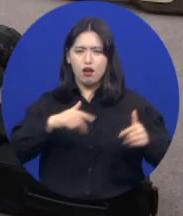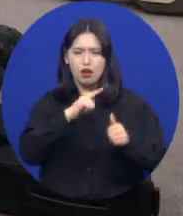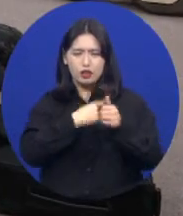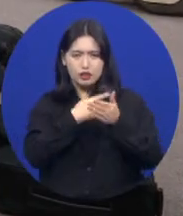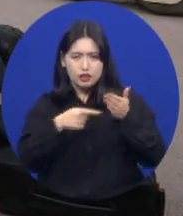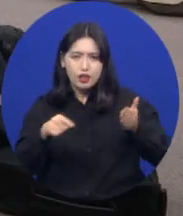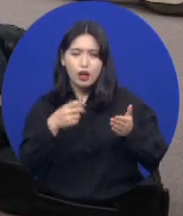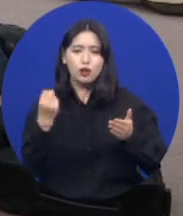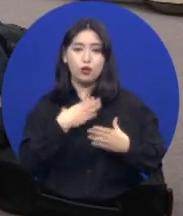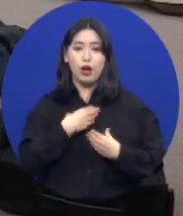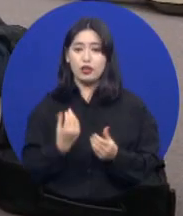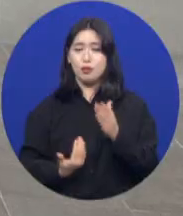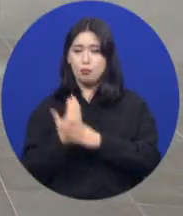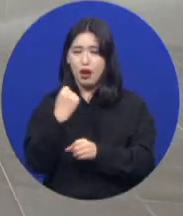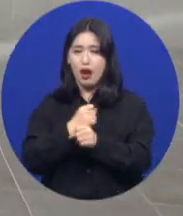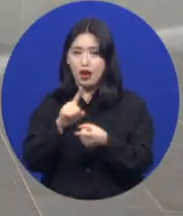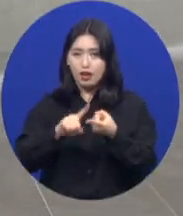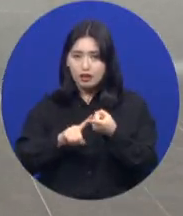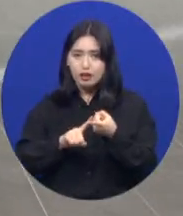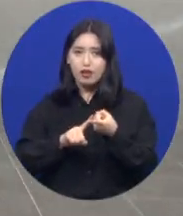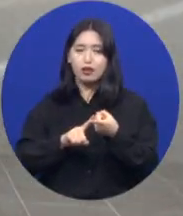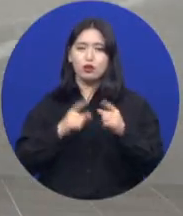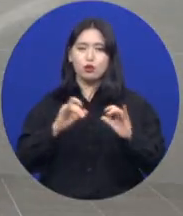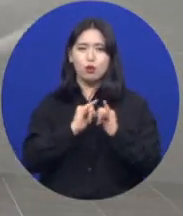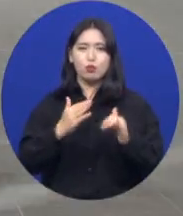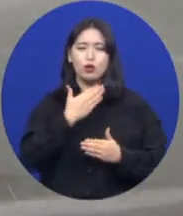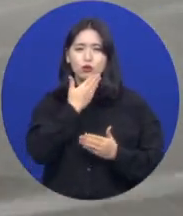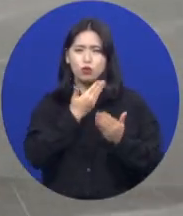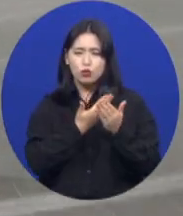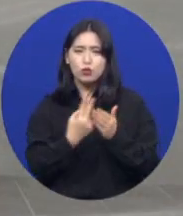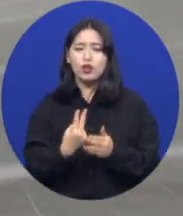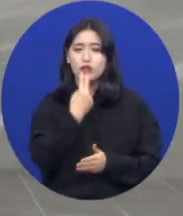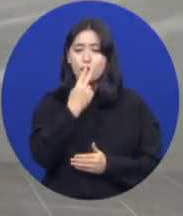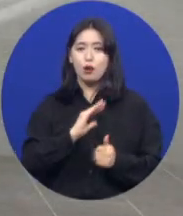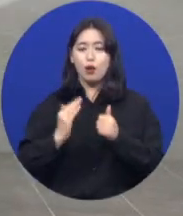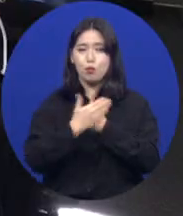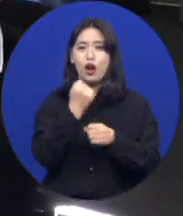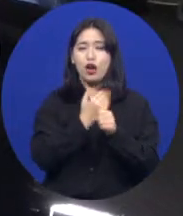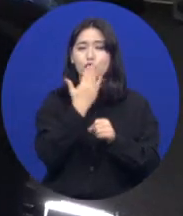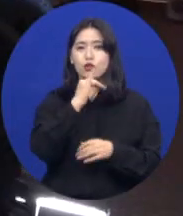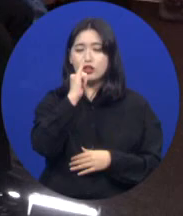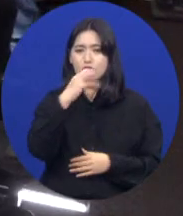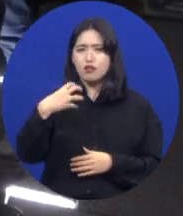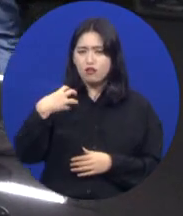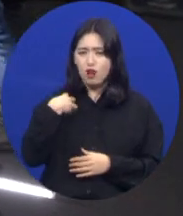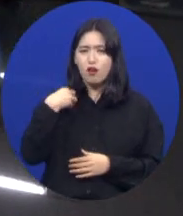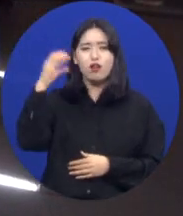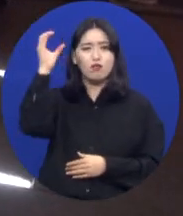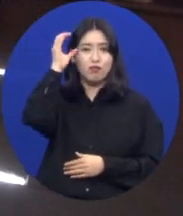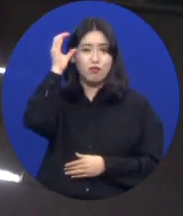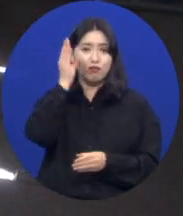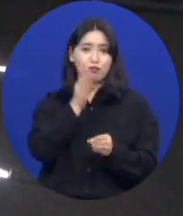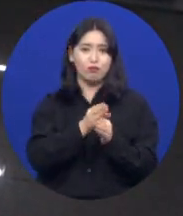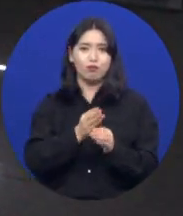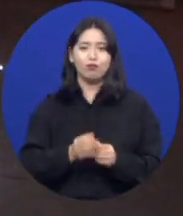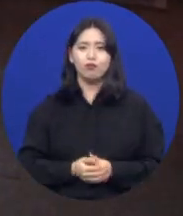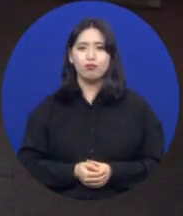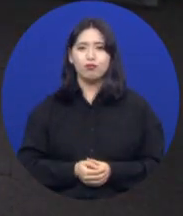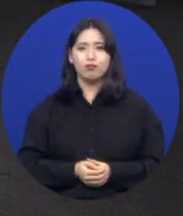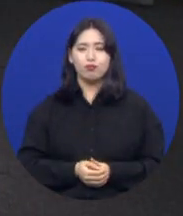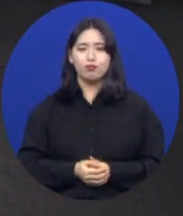제와 안전사고 로부터 도민들의 소중한 생명을 시키는 체험장 역할에 톡톡히 할 것으로 기대됩니다